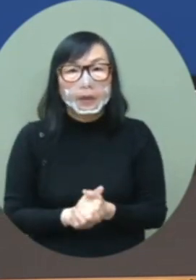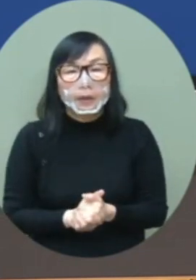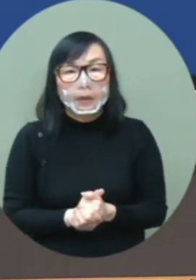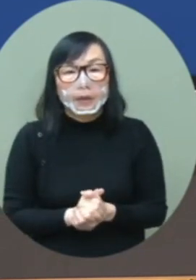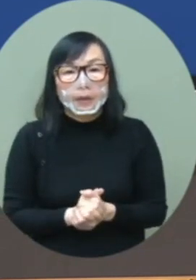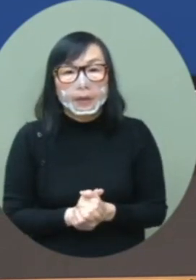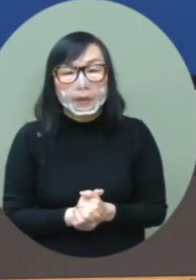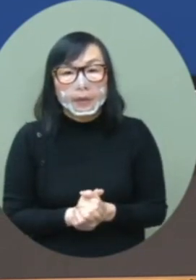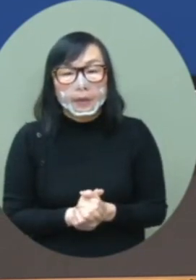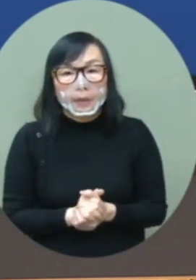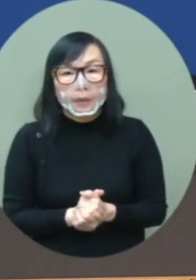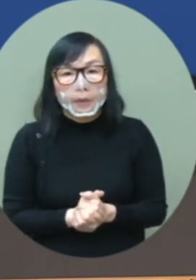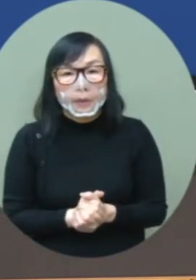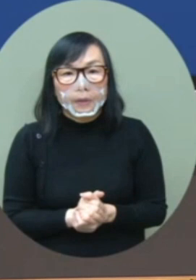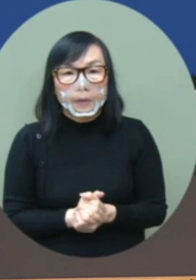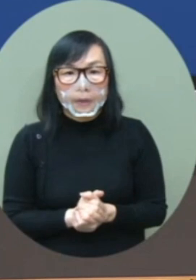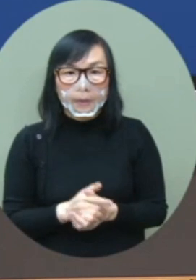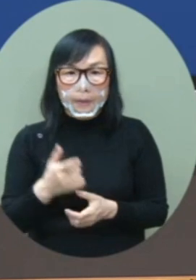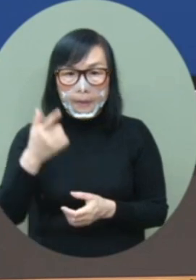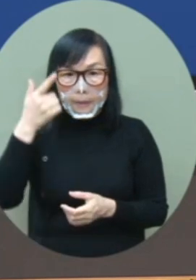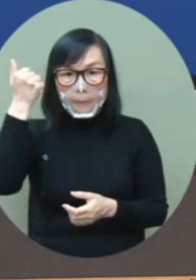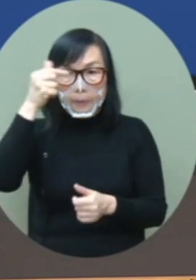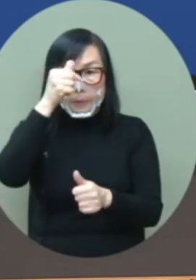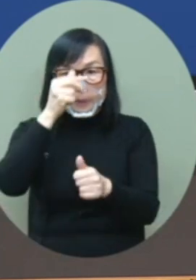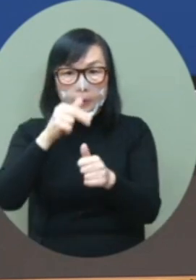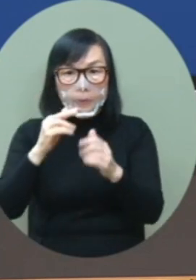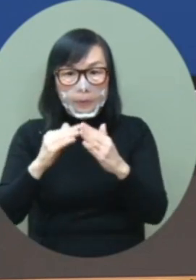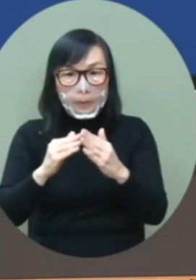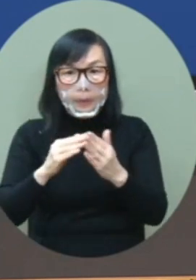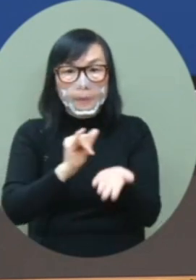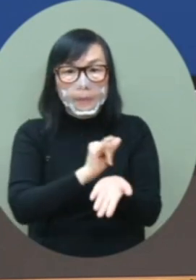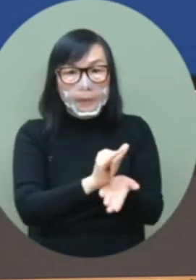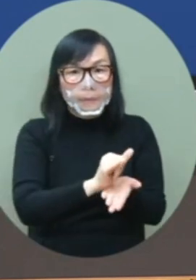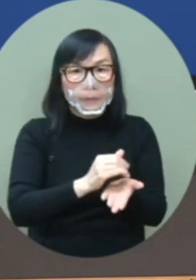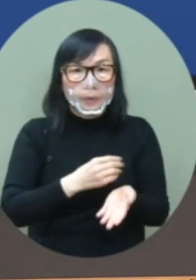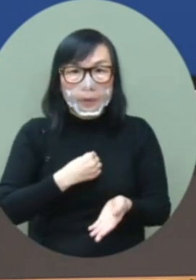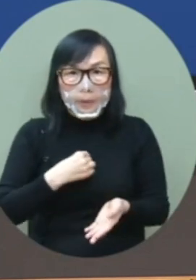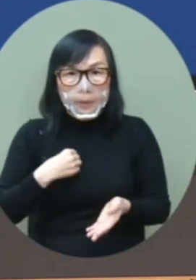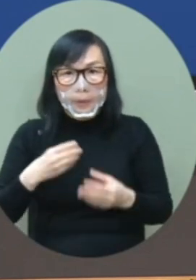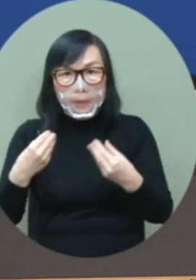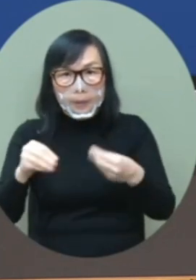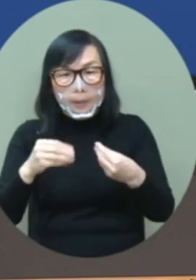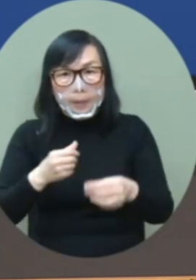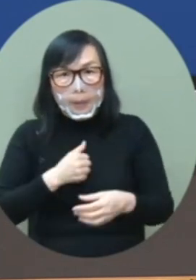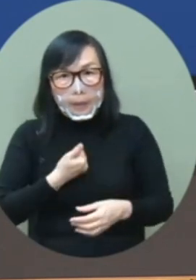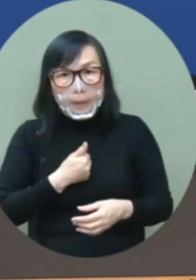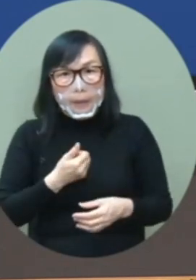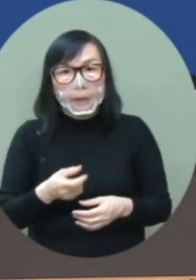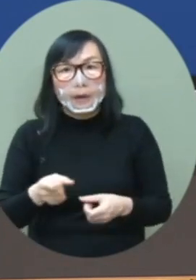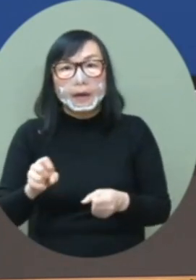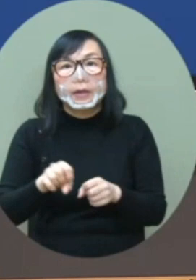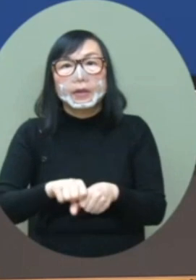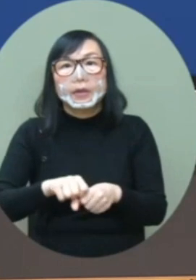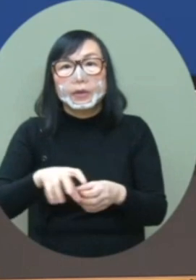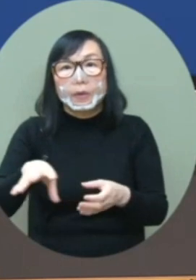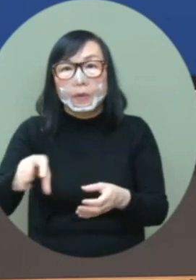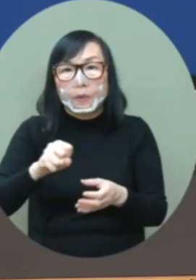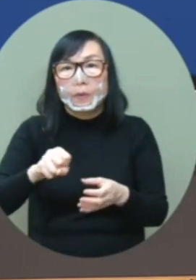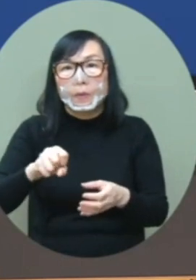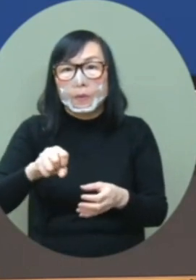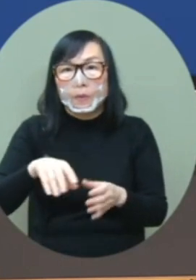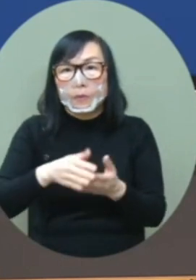以亦都係希望醫管局同埋臨床嘅醫生教授咧係廣泛咁去使